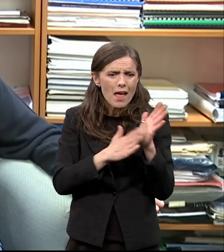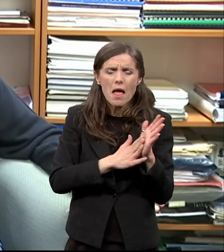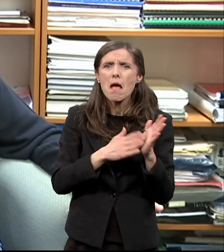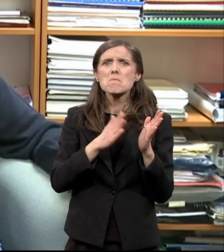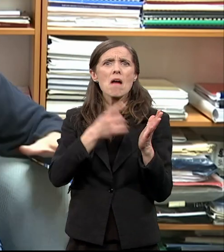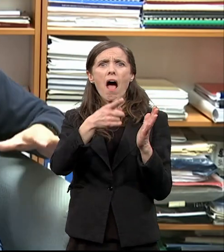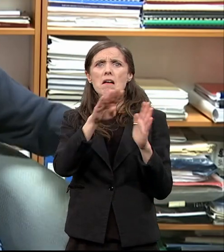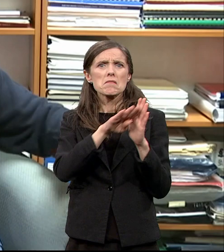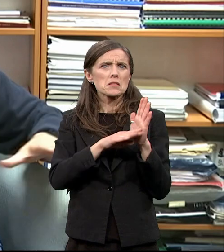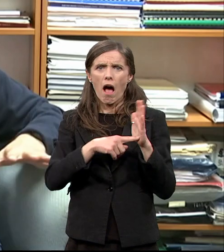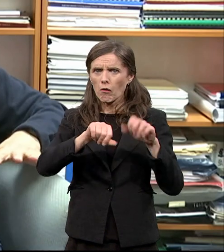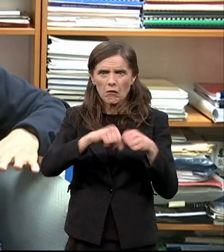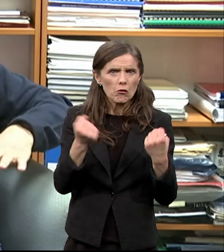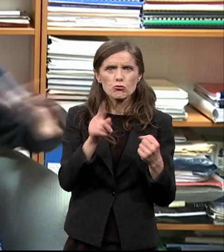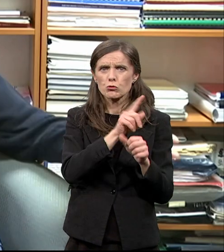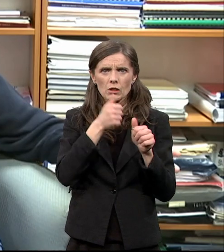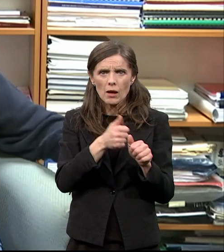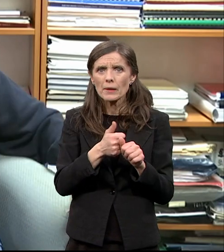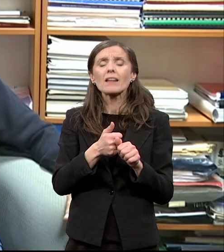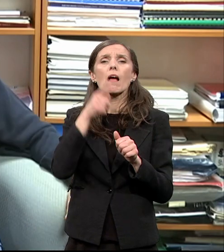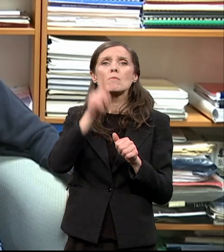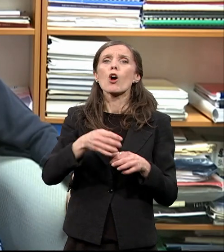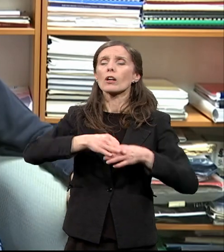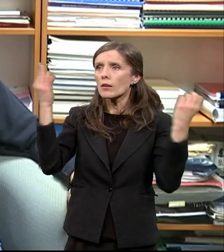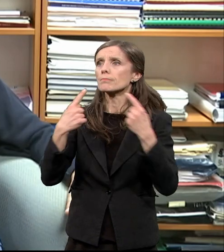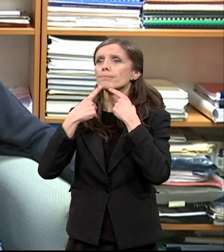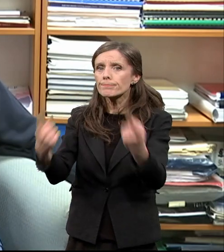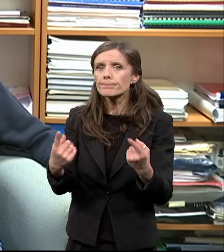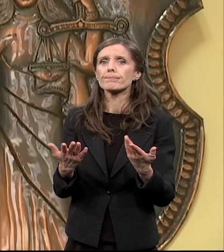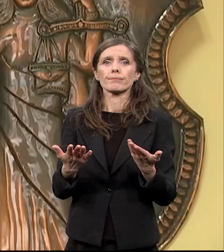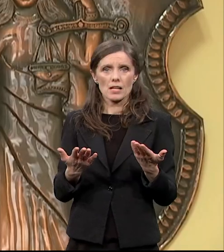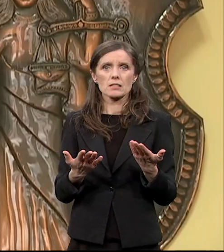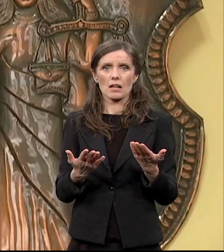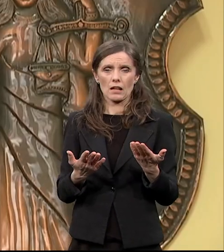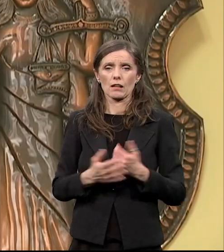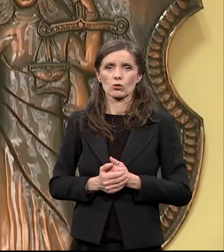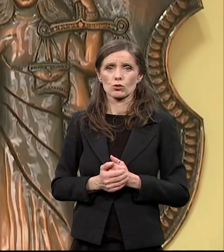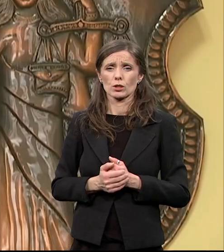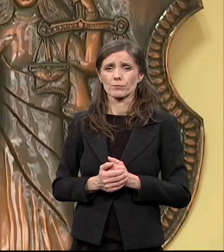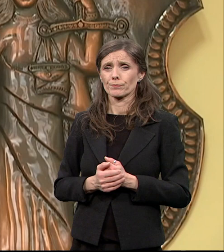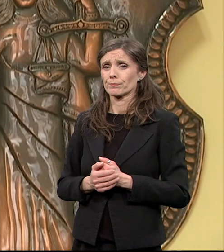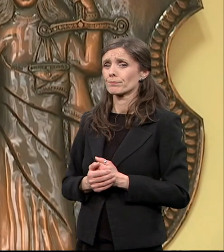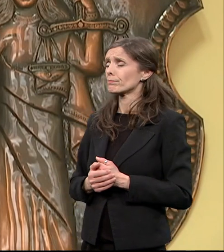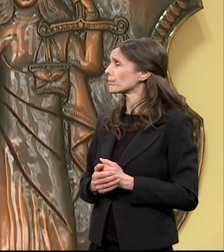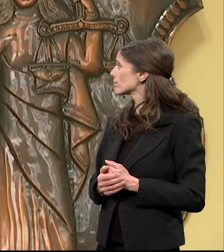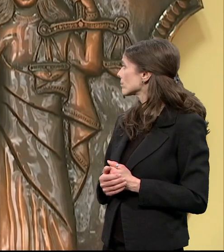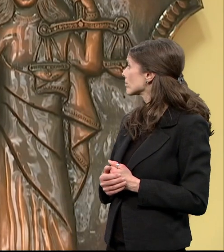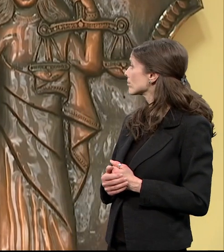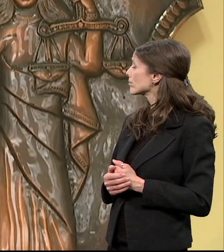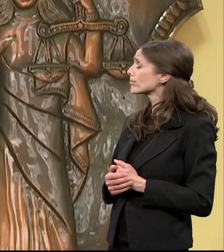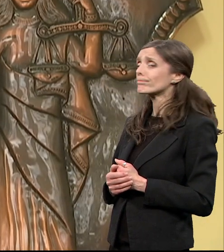i da se taj problem, znači, otvori i da se javno kaže. Ja nisam veliki